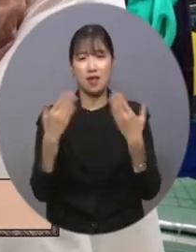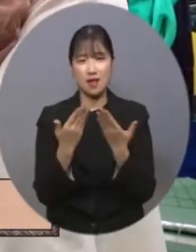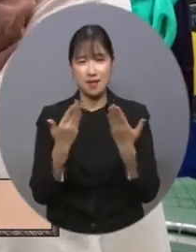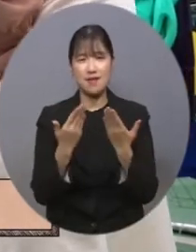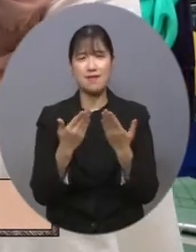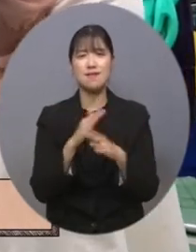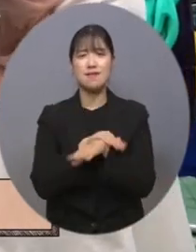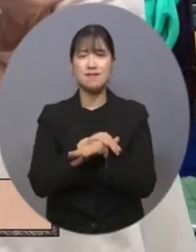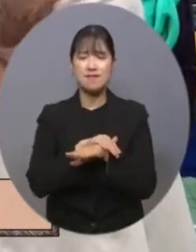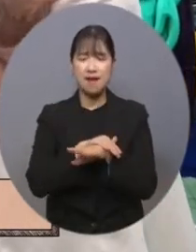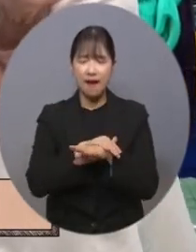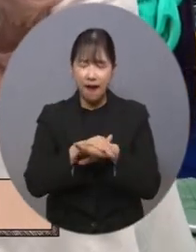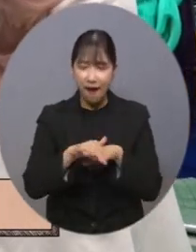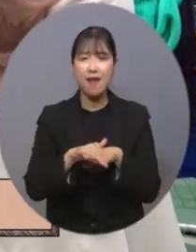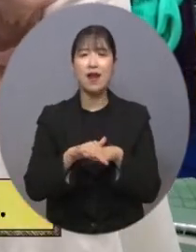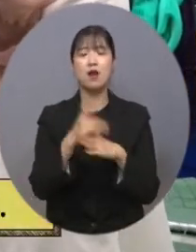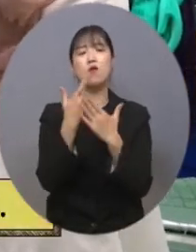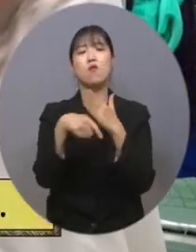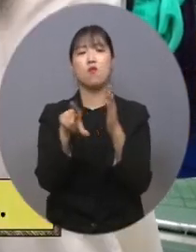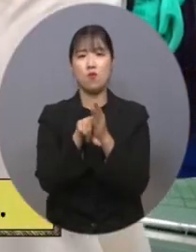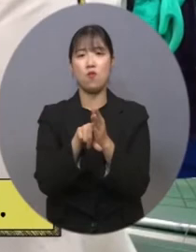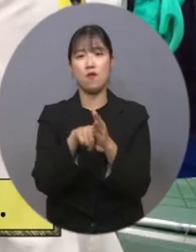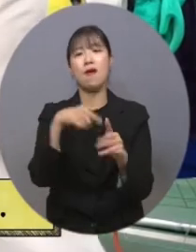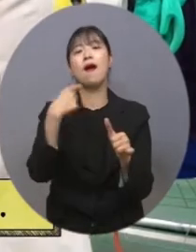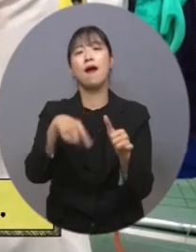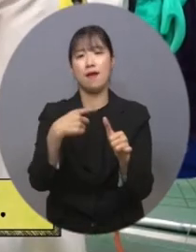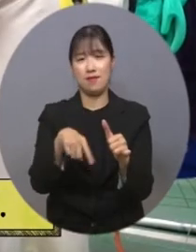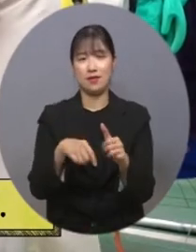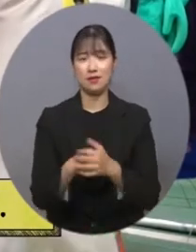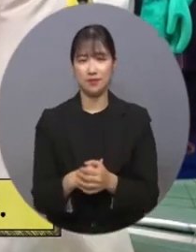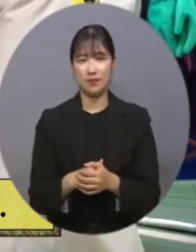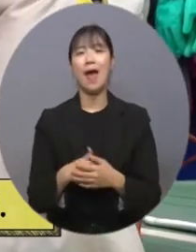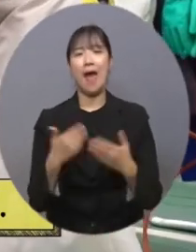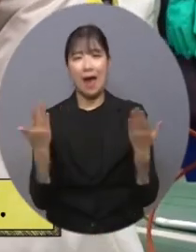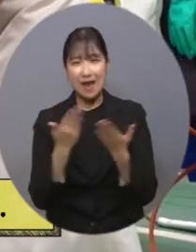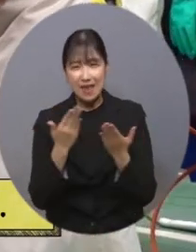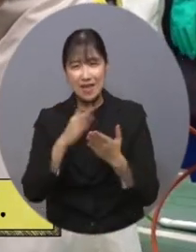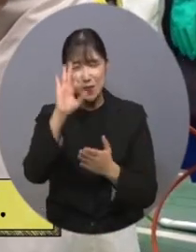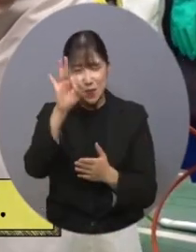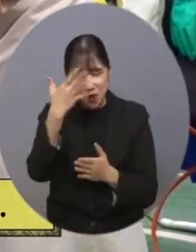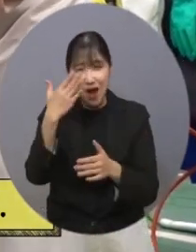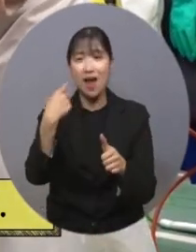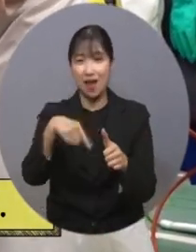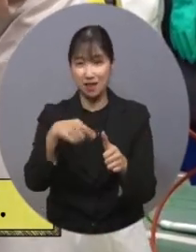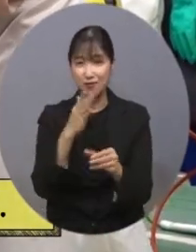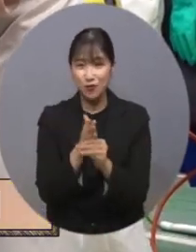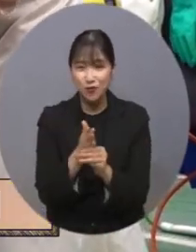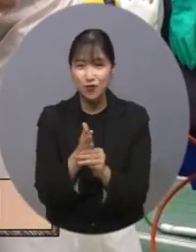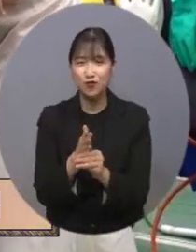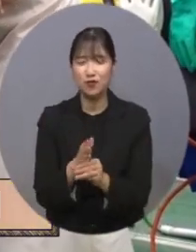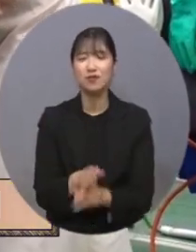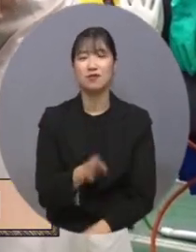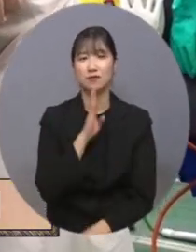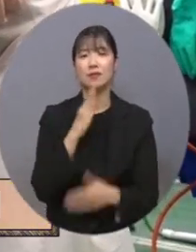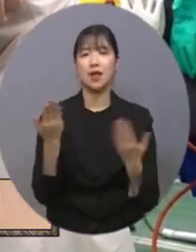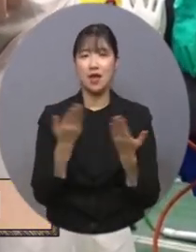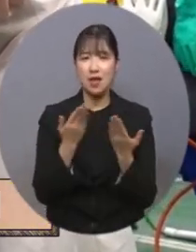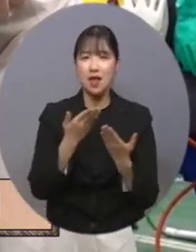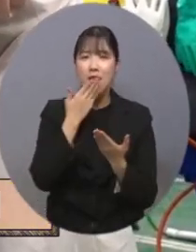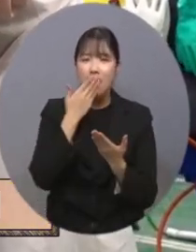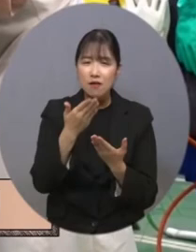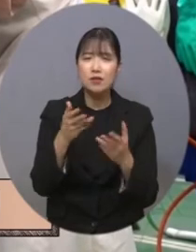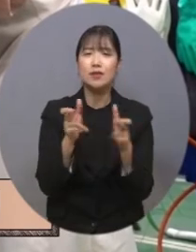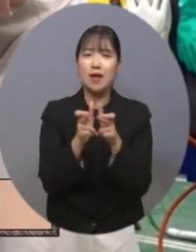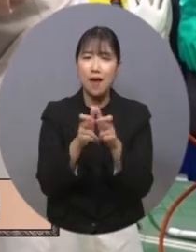부사적으로 일을 잘 할 수 있도록 일을 잘 할 수 있도록 지도해주고 계시는 네, 중이시군요. 일을 할 수